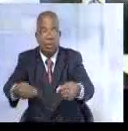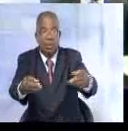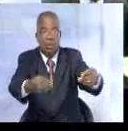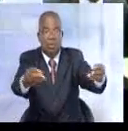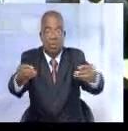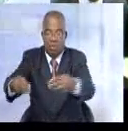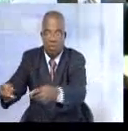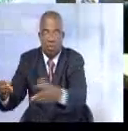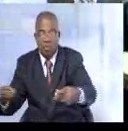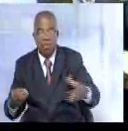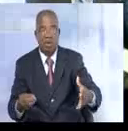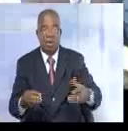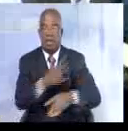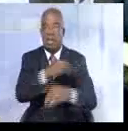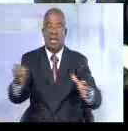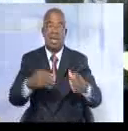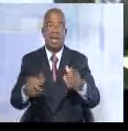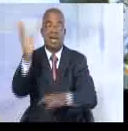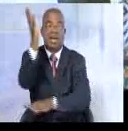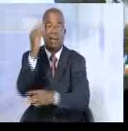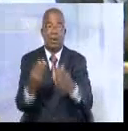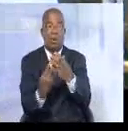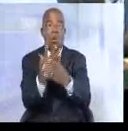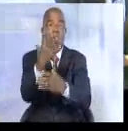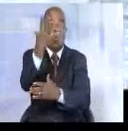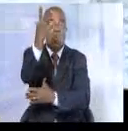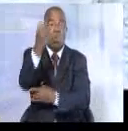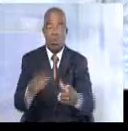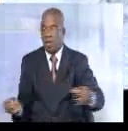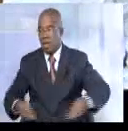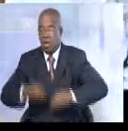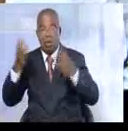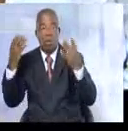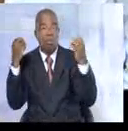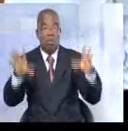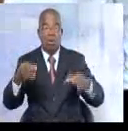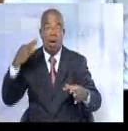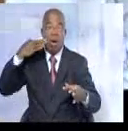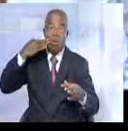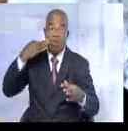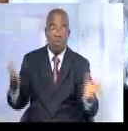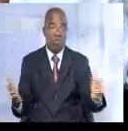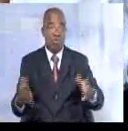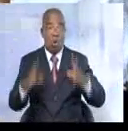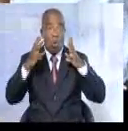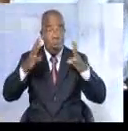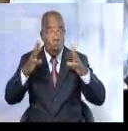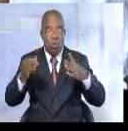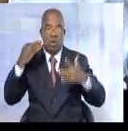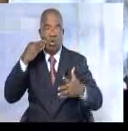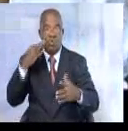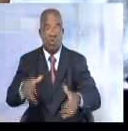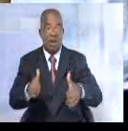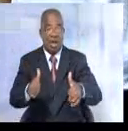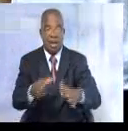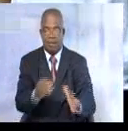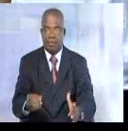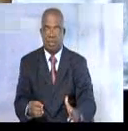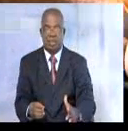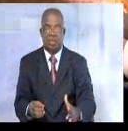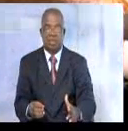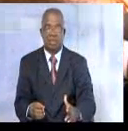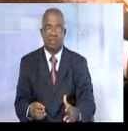de la République et du gouvernement, le ministre Alakoua Diorémi a dit la reconnaissance de la nation à ses chercheurs de l'université